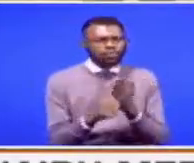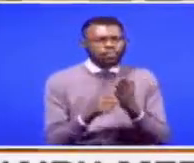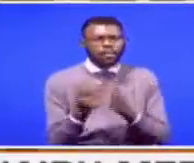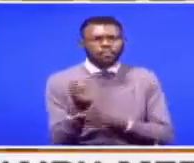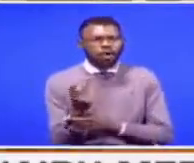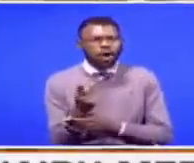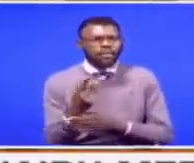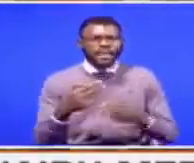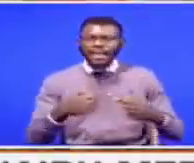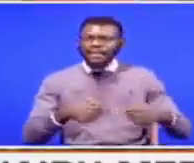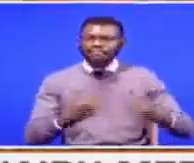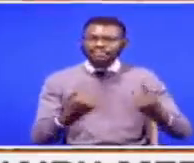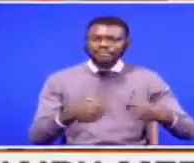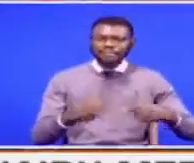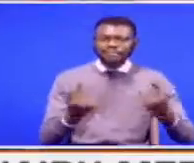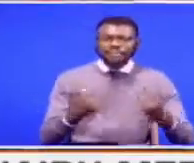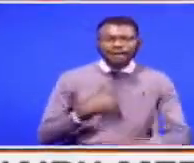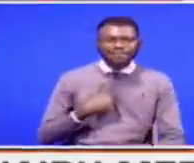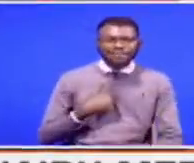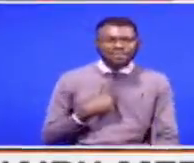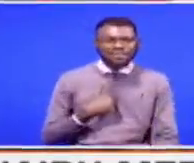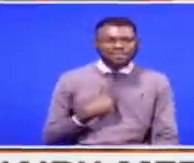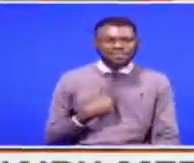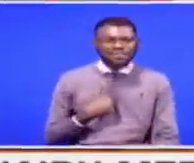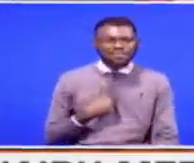huku uhasama ukichipuka kati ya wawili hawa.